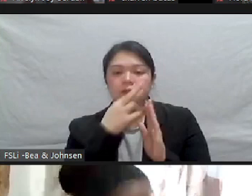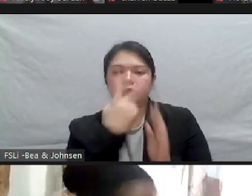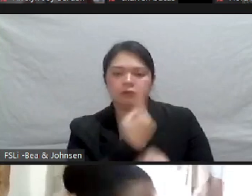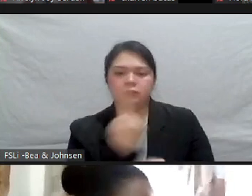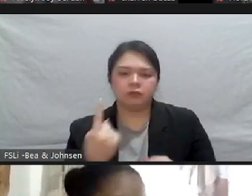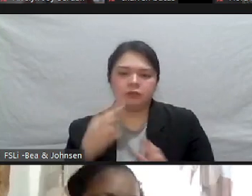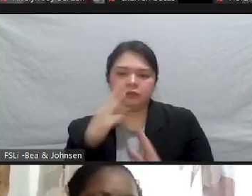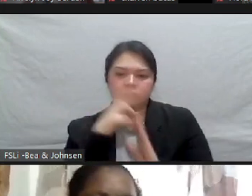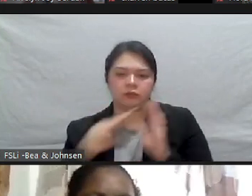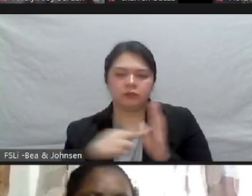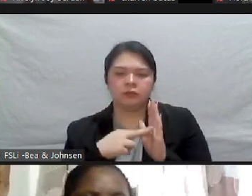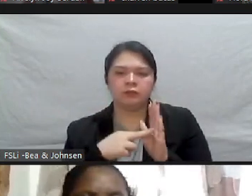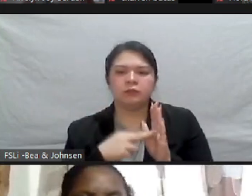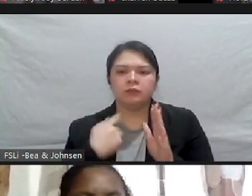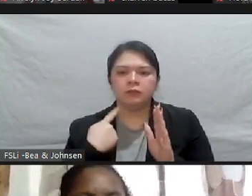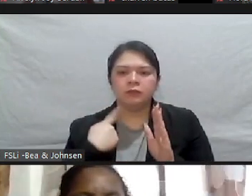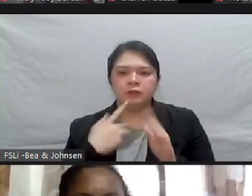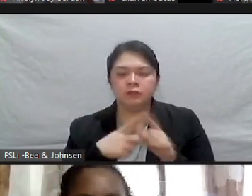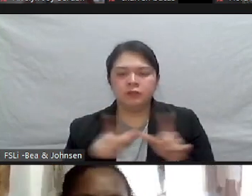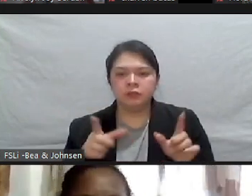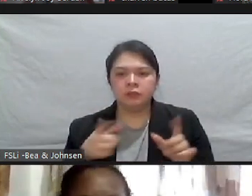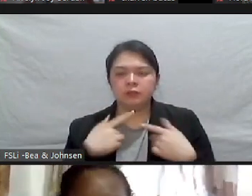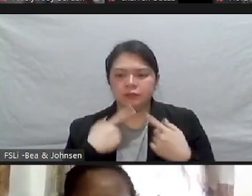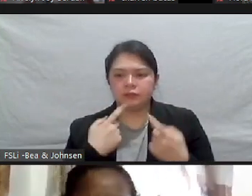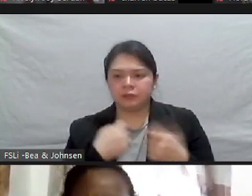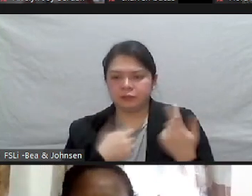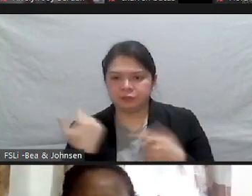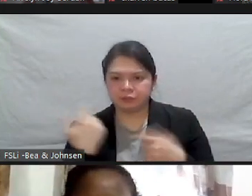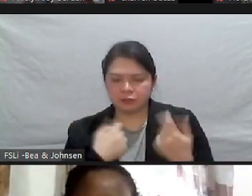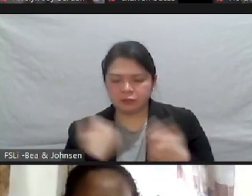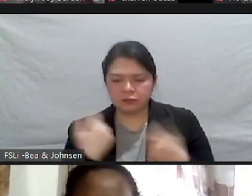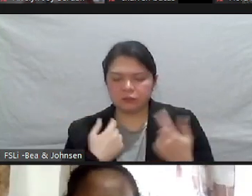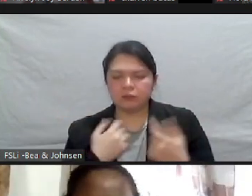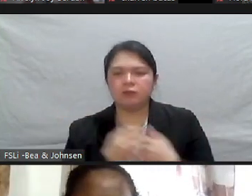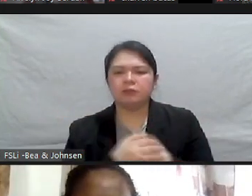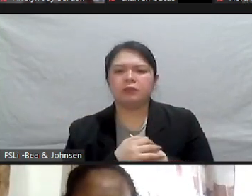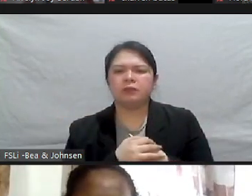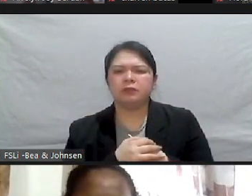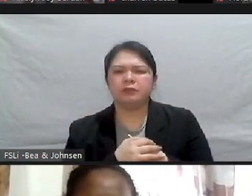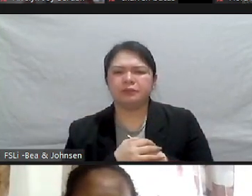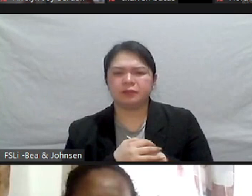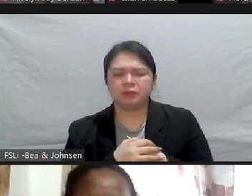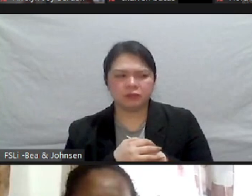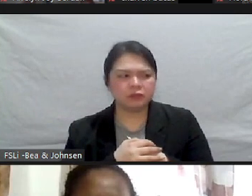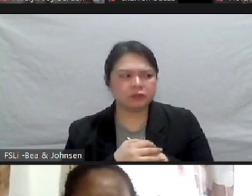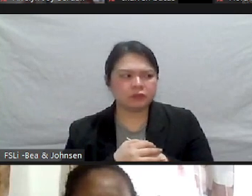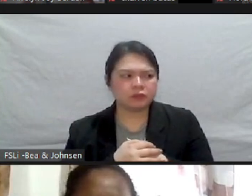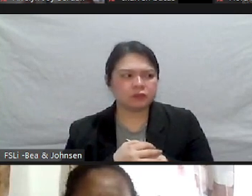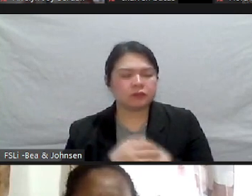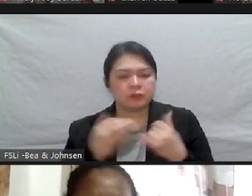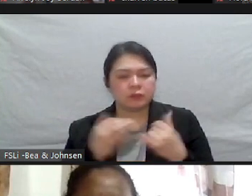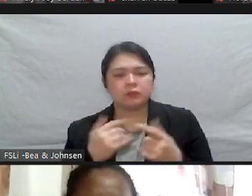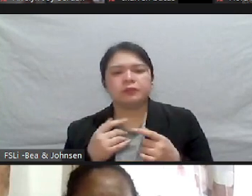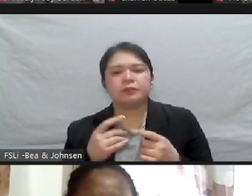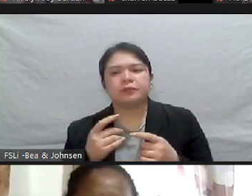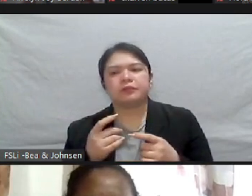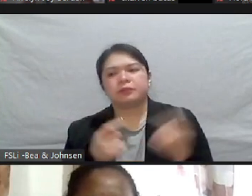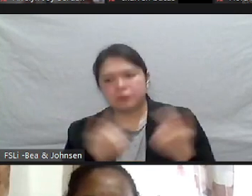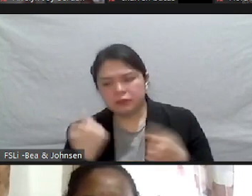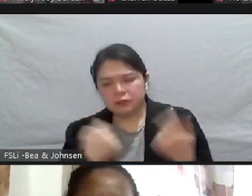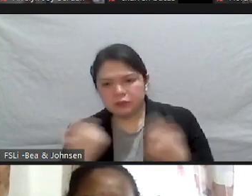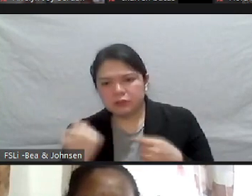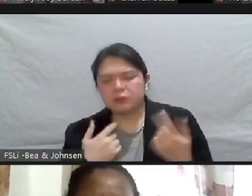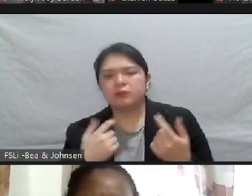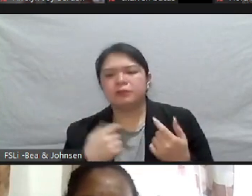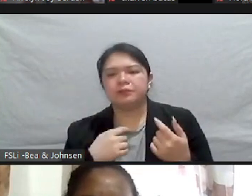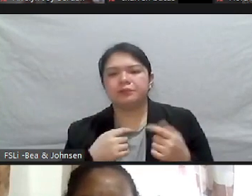languages natin ano as auxiliary medium of instruction. Kaya kung tatanggalin mo to, i-restrict